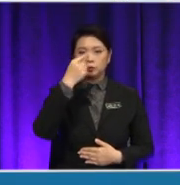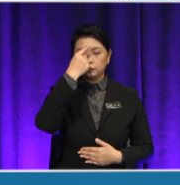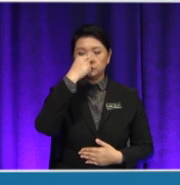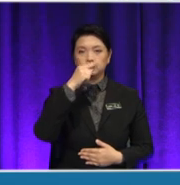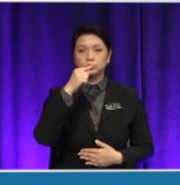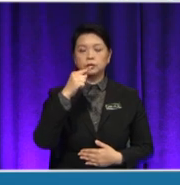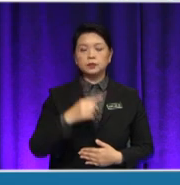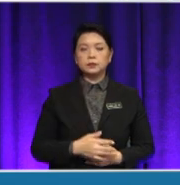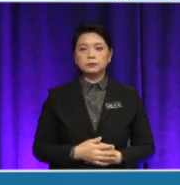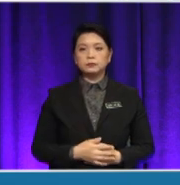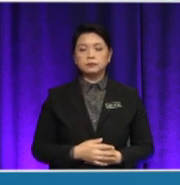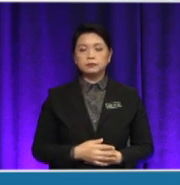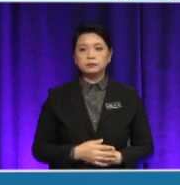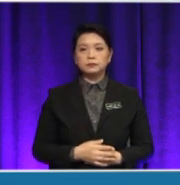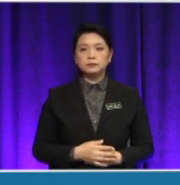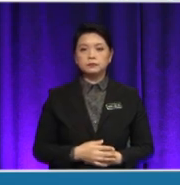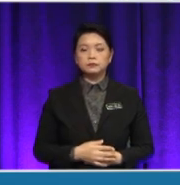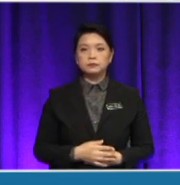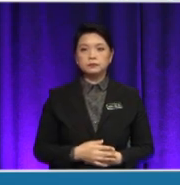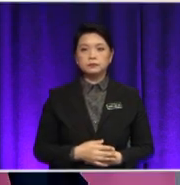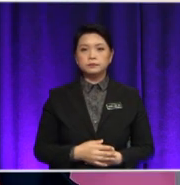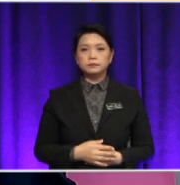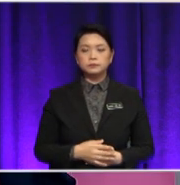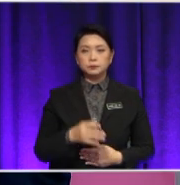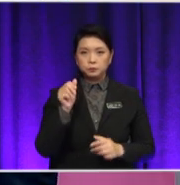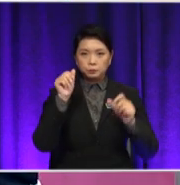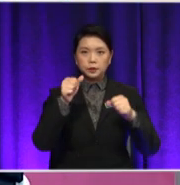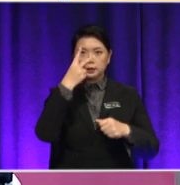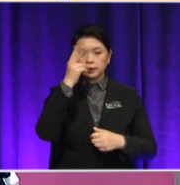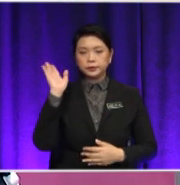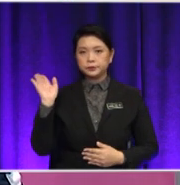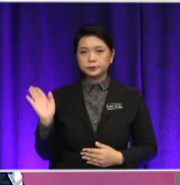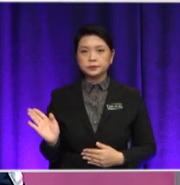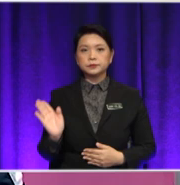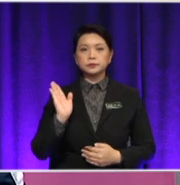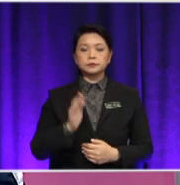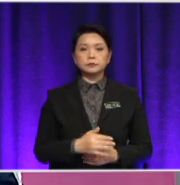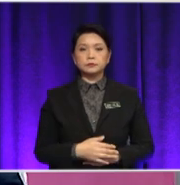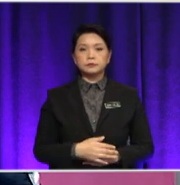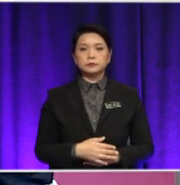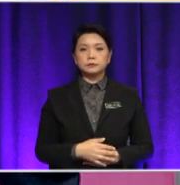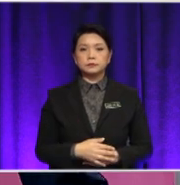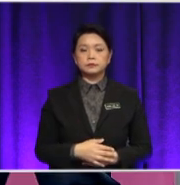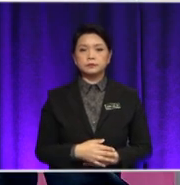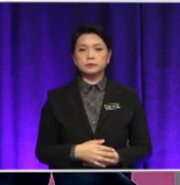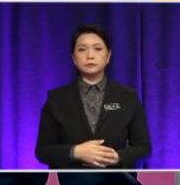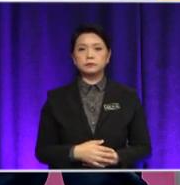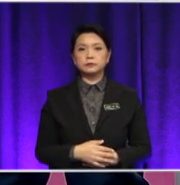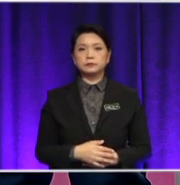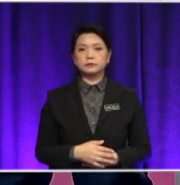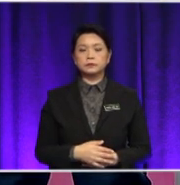I. C, compression. E, elevation. Okey, kita akan pergi satu persatu. Saya akan terangkan lebih dalam. Alright.